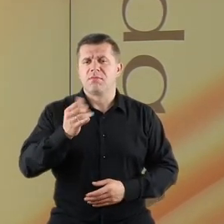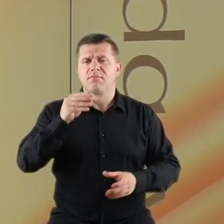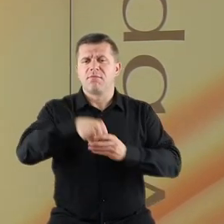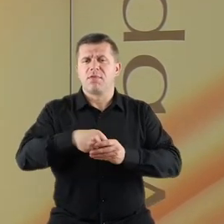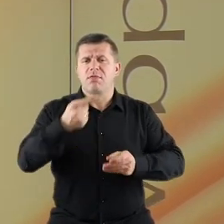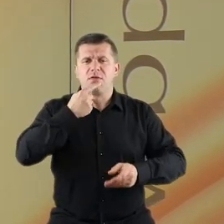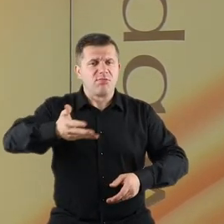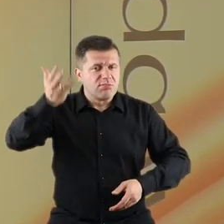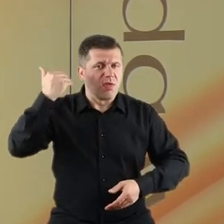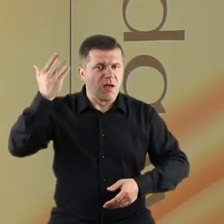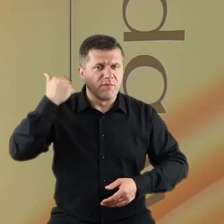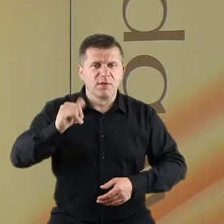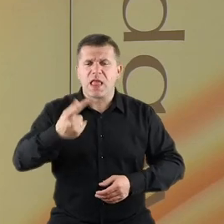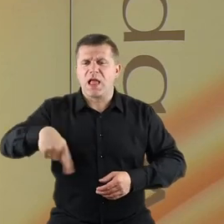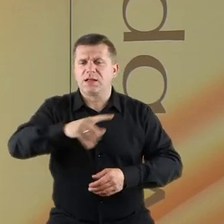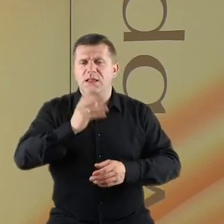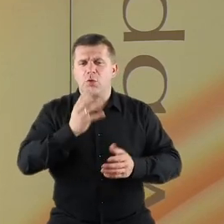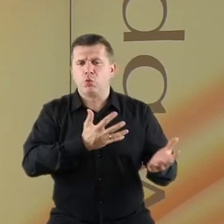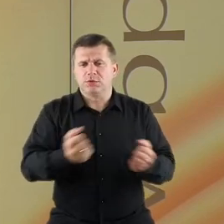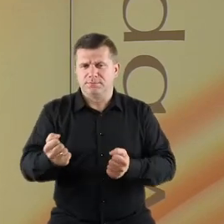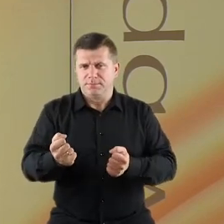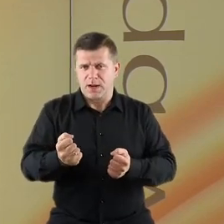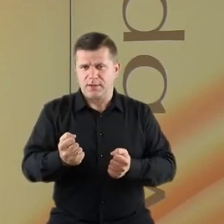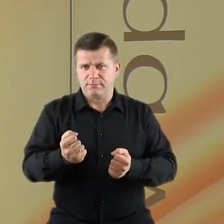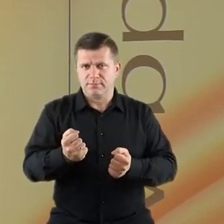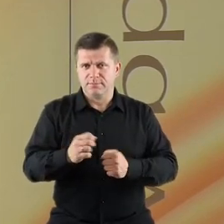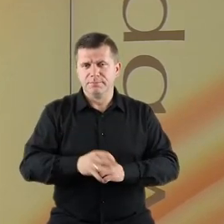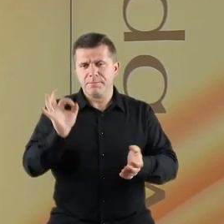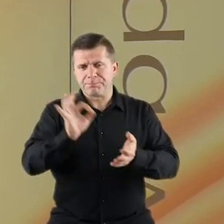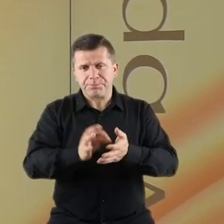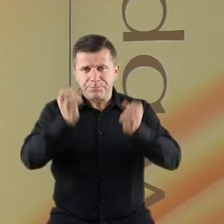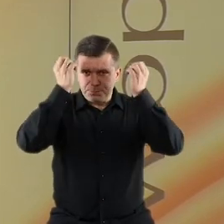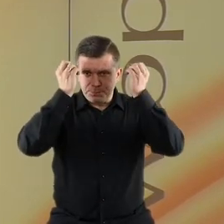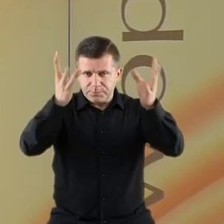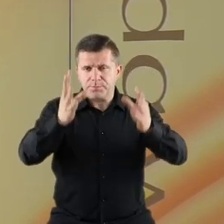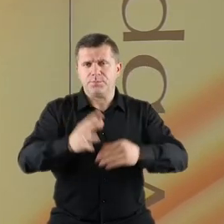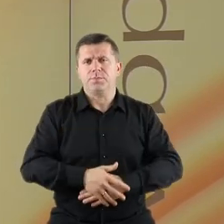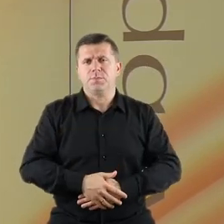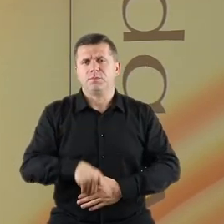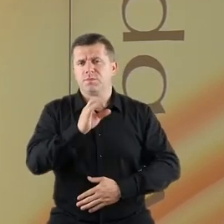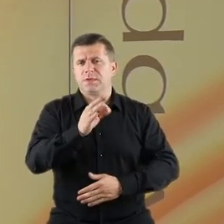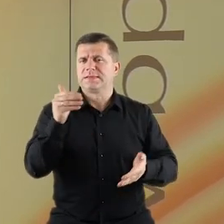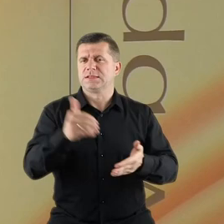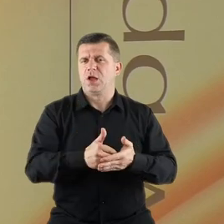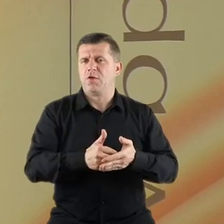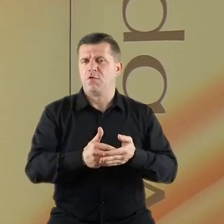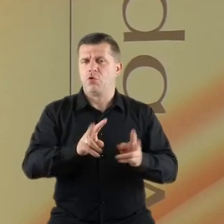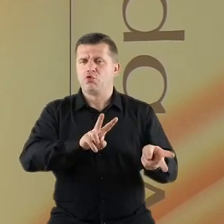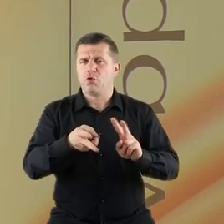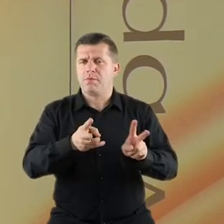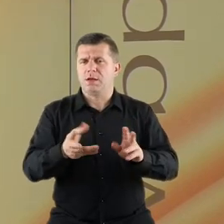danych językowych zachowane są pewne kulturowe zachowania i tłumaczenia tych